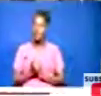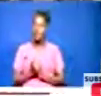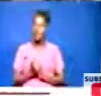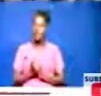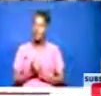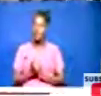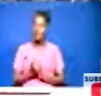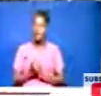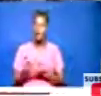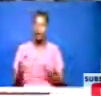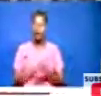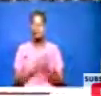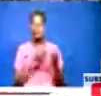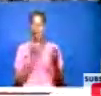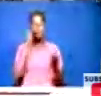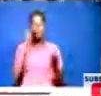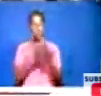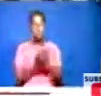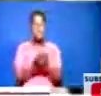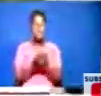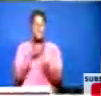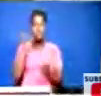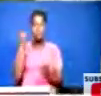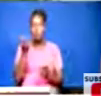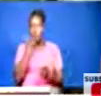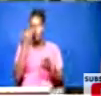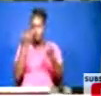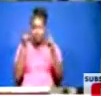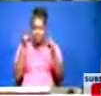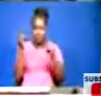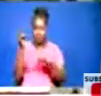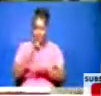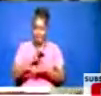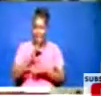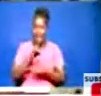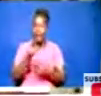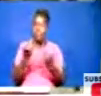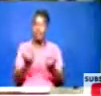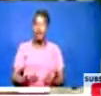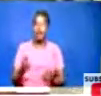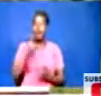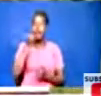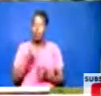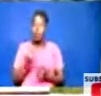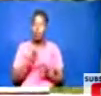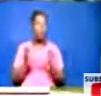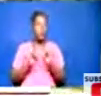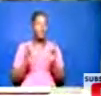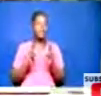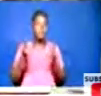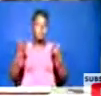Wengi walitarajia kushuhudia siku nyingine ya kufana katika kihistoria. Wakenya wadogo kwa wakubwa walijipamba na kuvalia